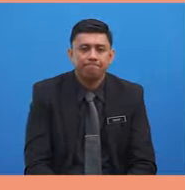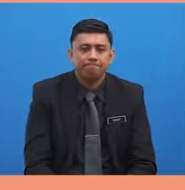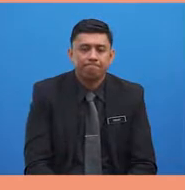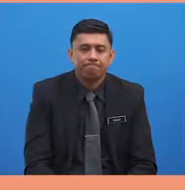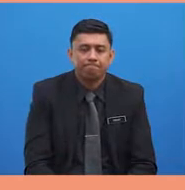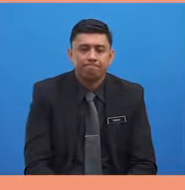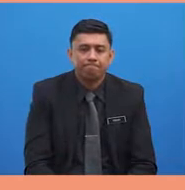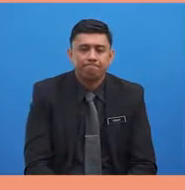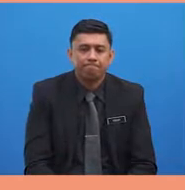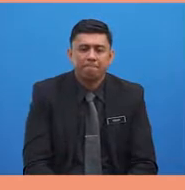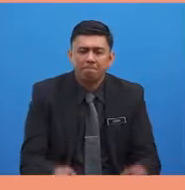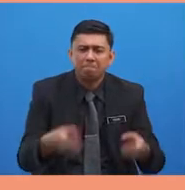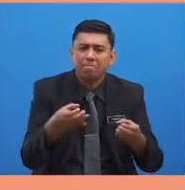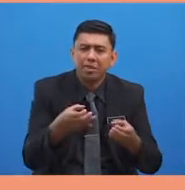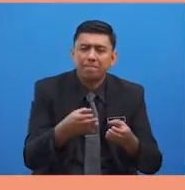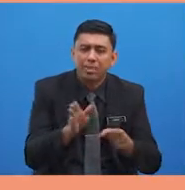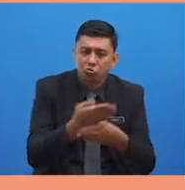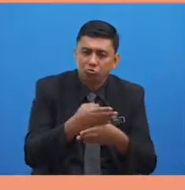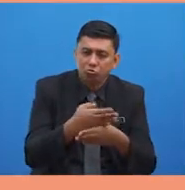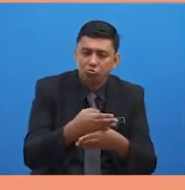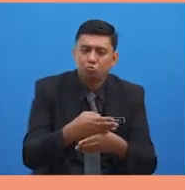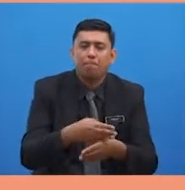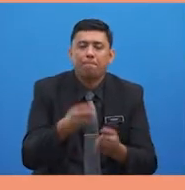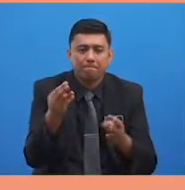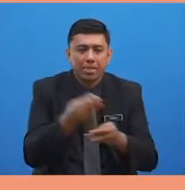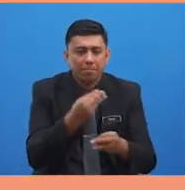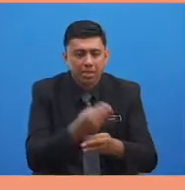Operasi-operasi matematik yang diperlukan.